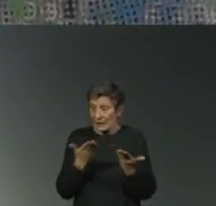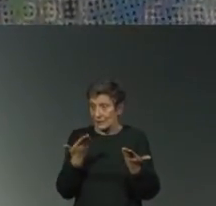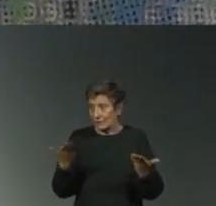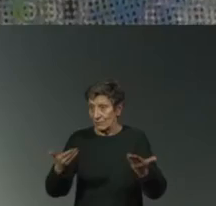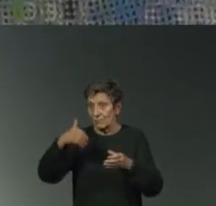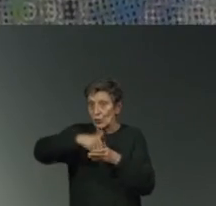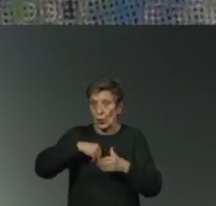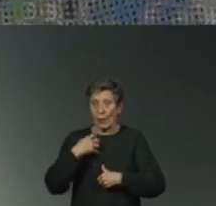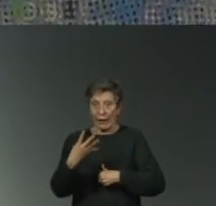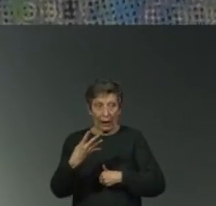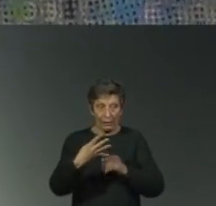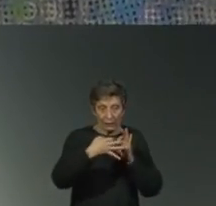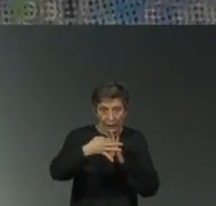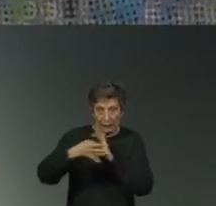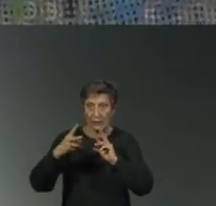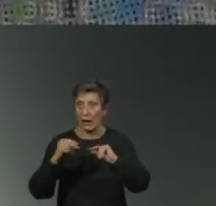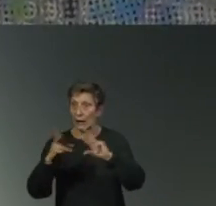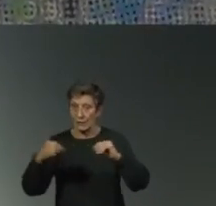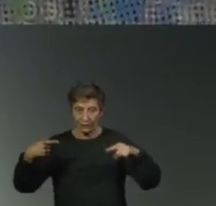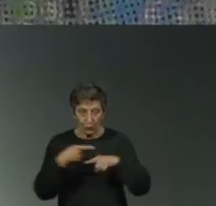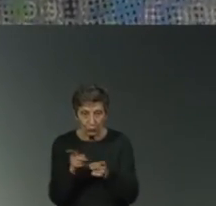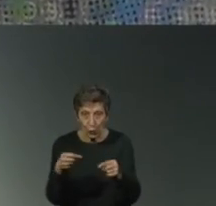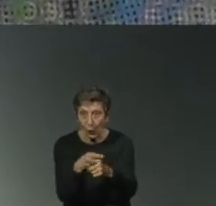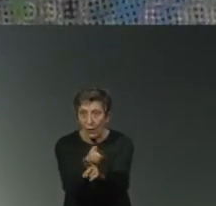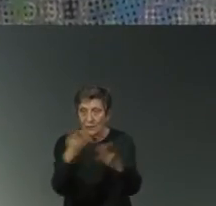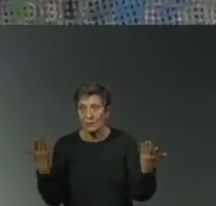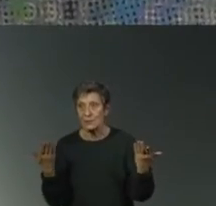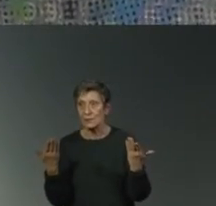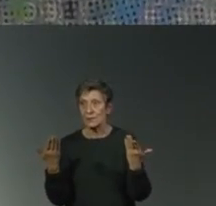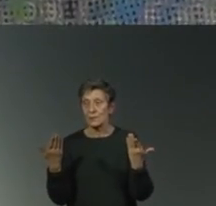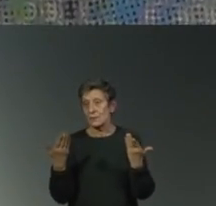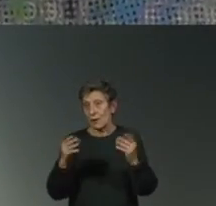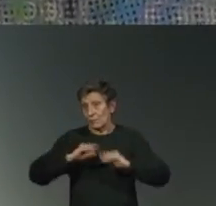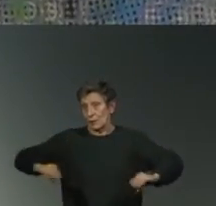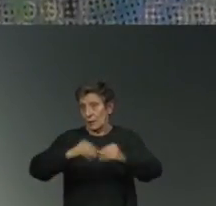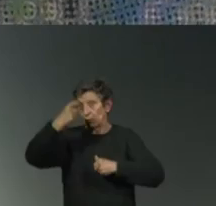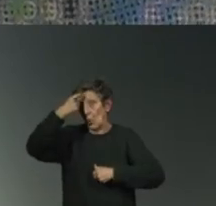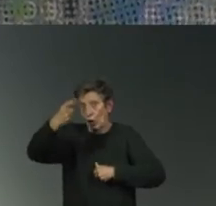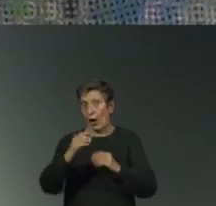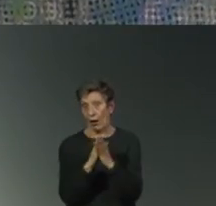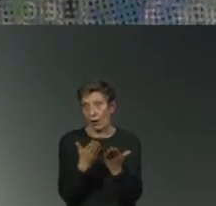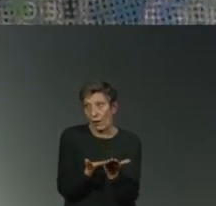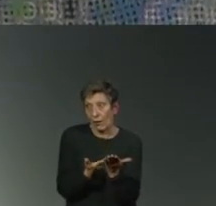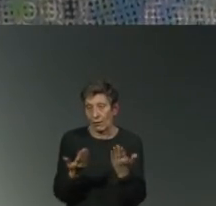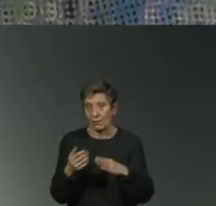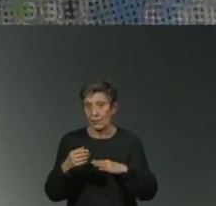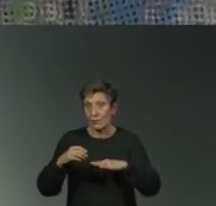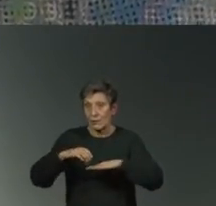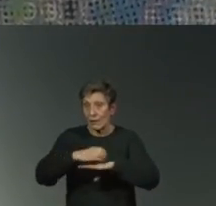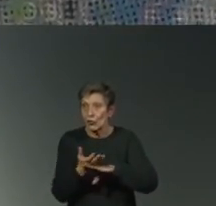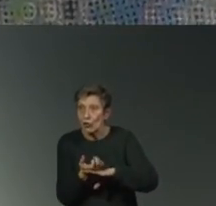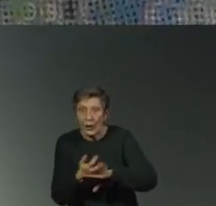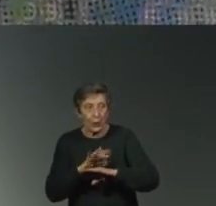qui s'entrecroisent, et donc c'est un espace mental, Cendrillon, et ce qui m'a conforté dans l'idée que chaque